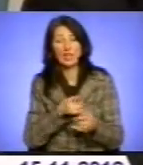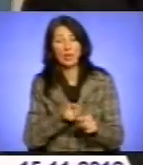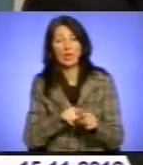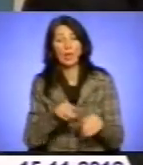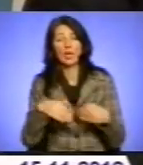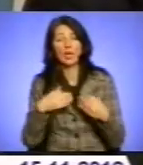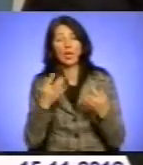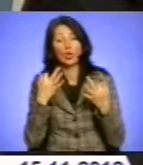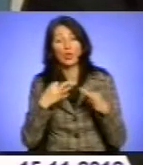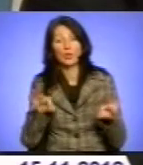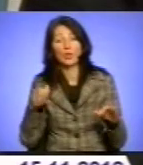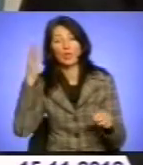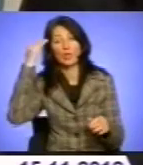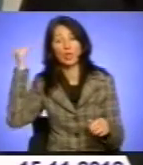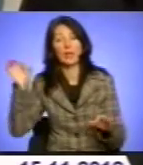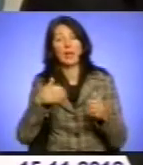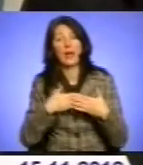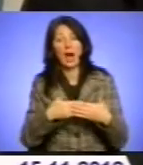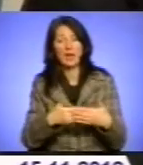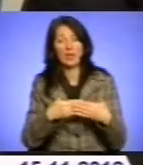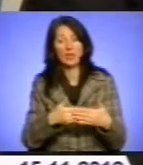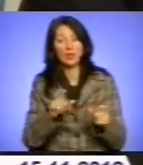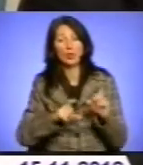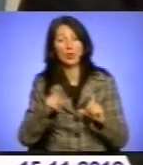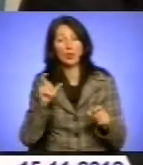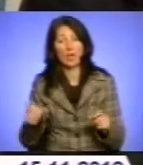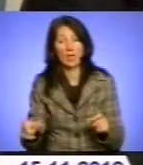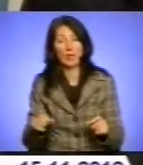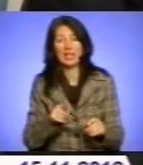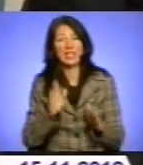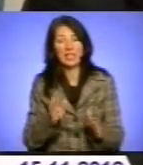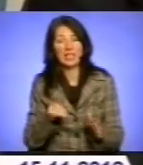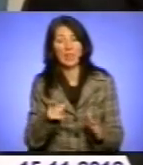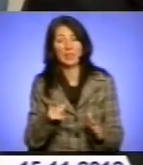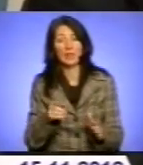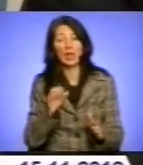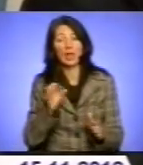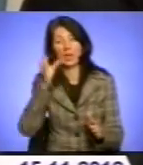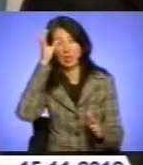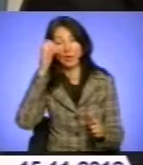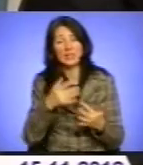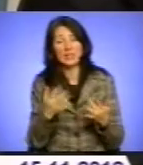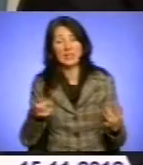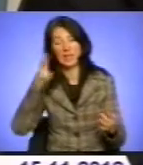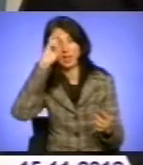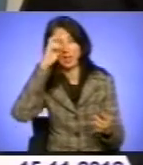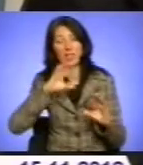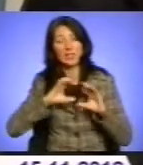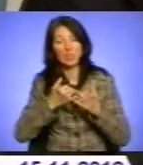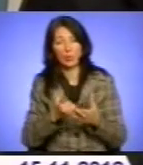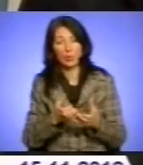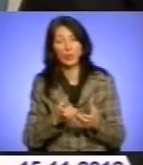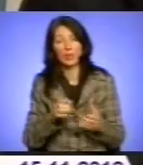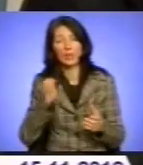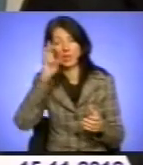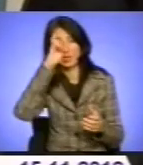талановитим, активним студентам, і не тільки інтелектуалам з різних країн світу, передусім з країн